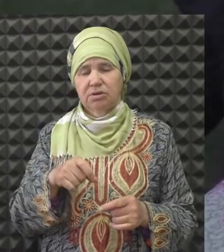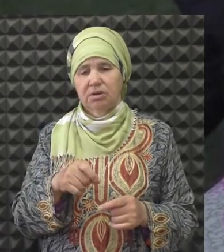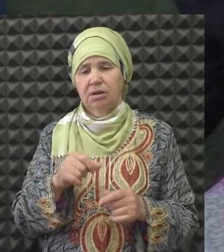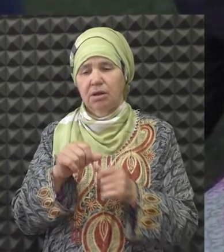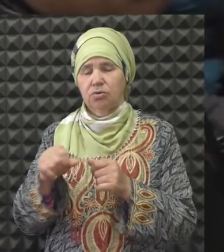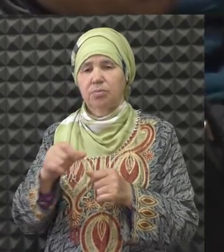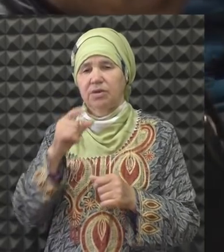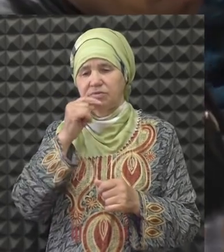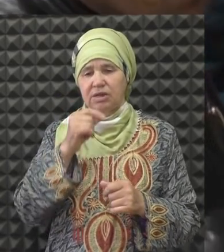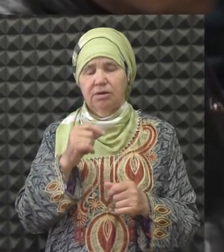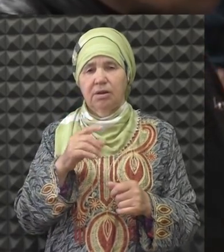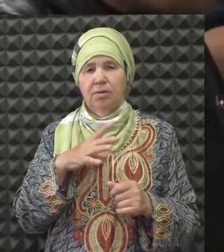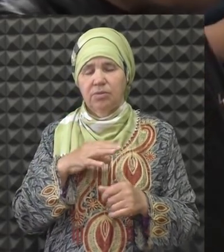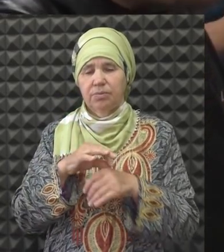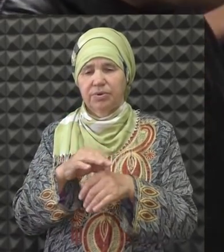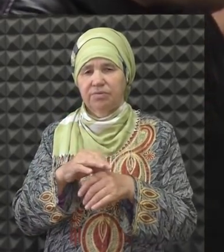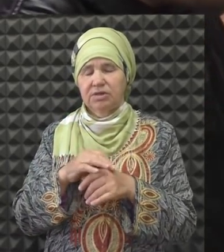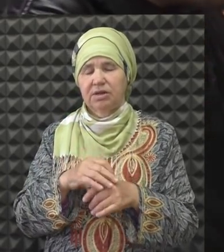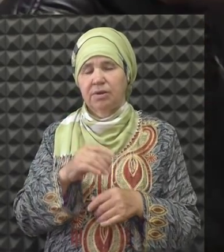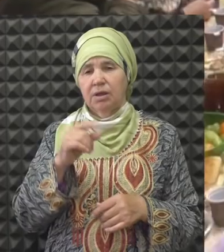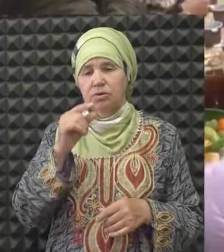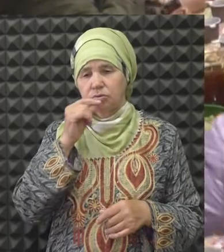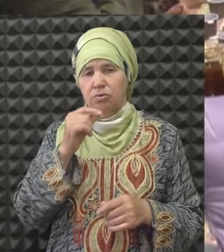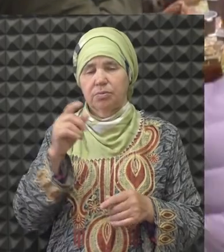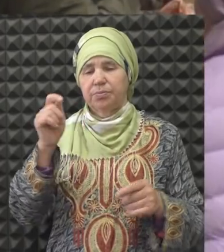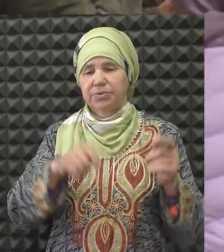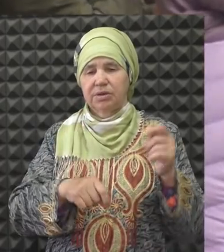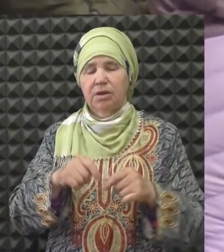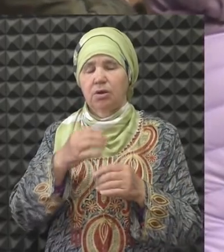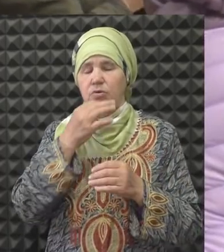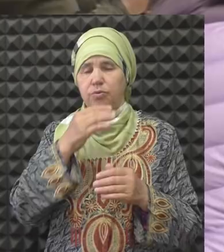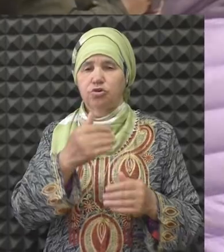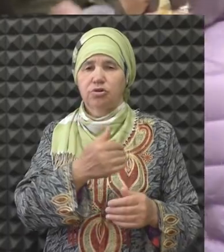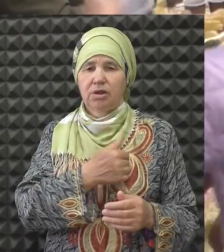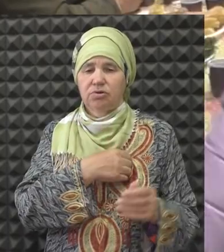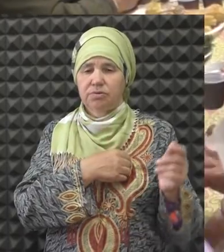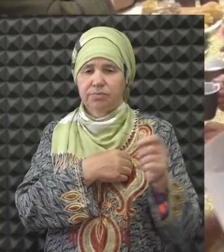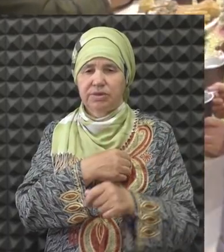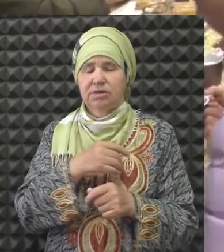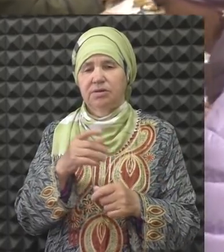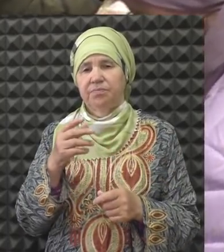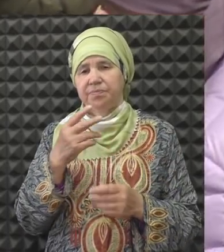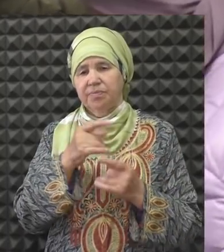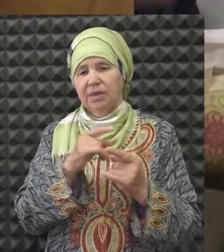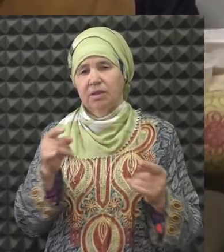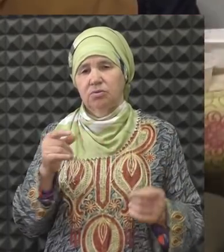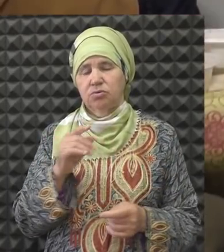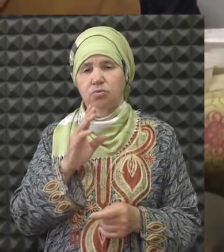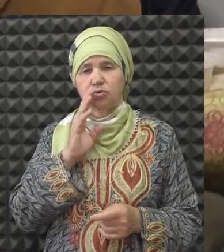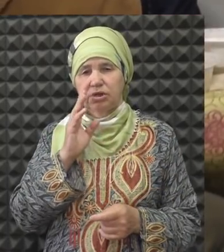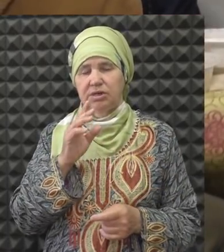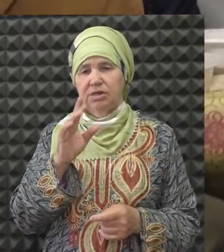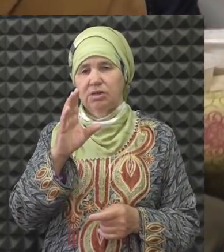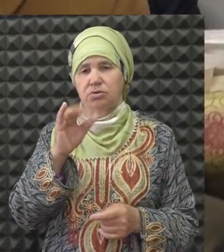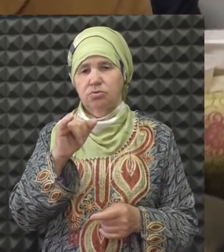1200 человек. А кроме ифтаров, фонд «Ердам» проводил еще и сухуры, в которых также мог принять участие любой желающий. Вы посмотрите,